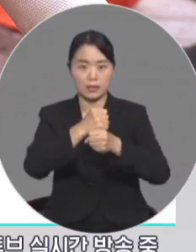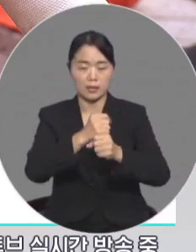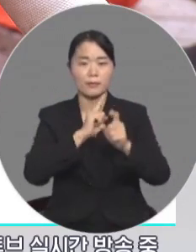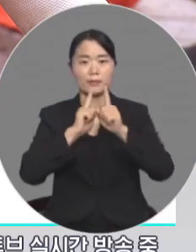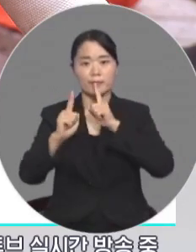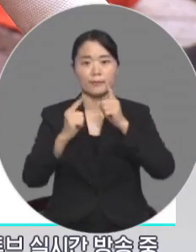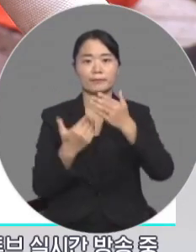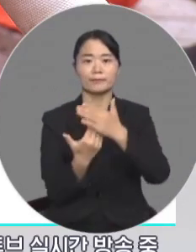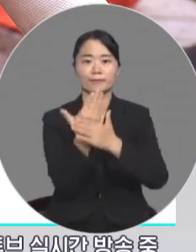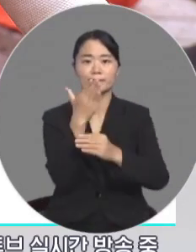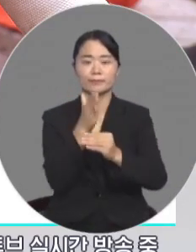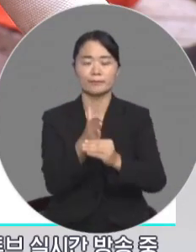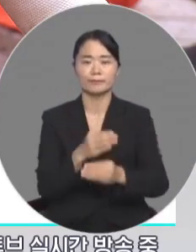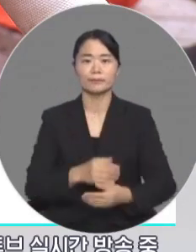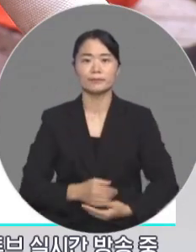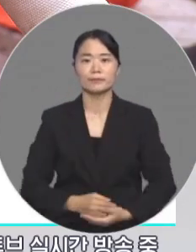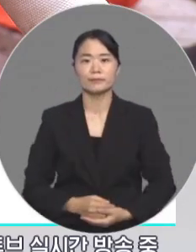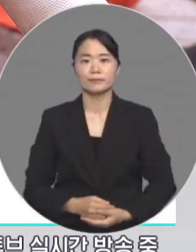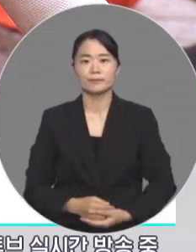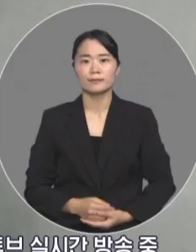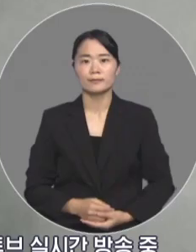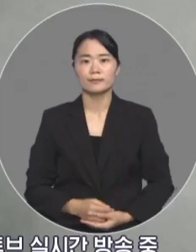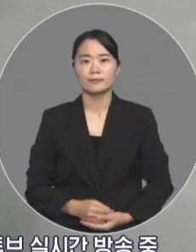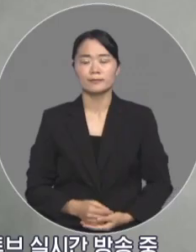있습니다. 전병주 기자입니다.